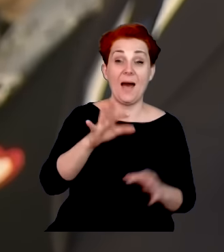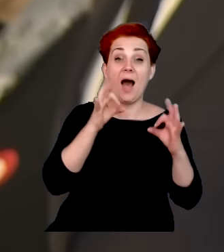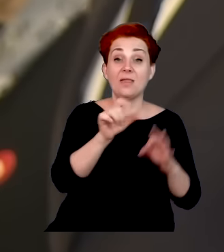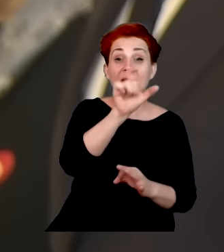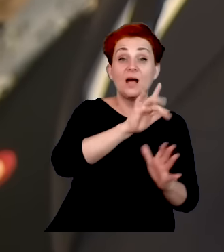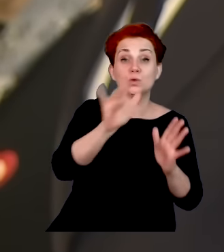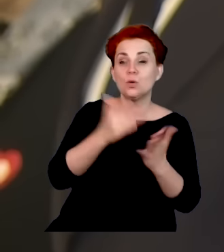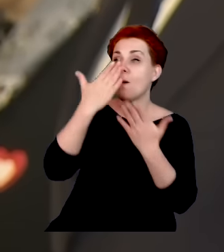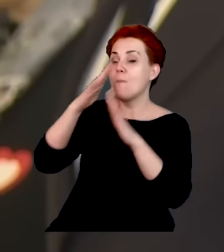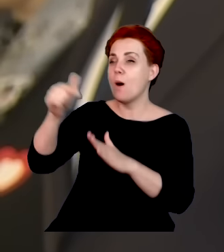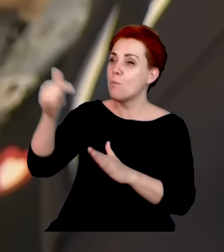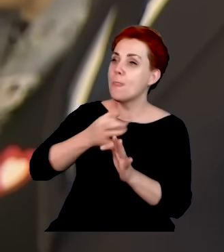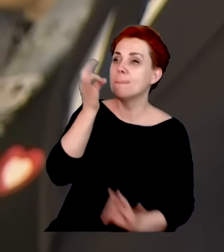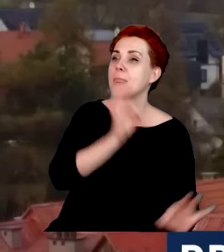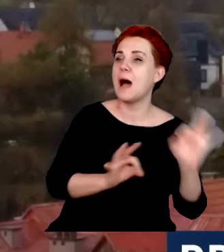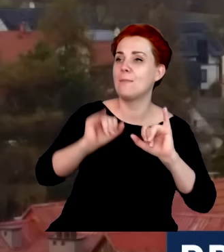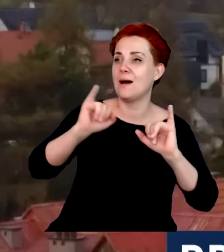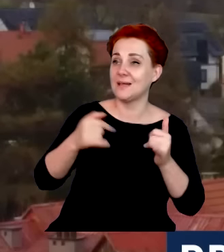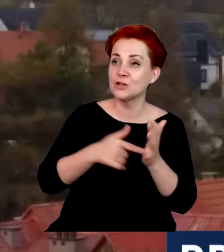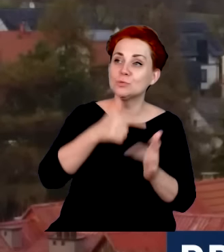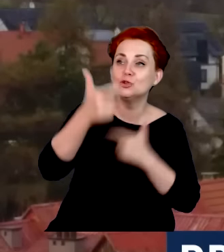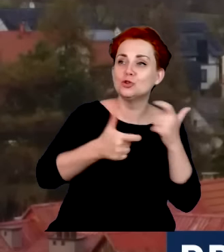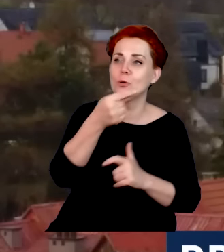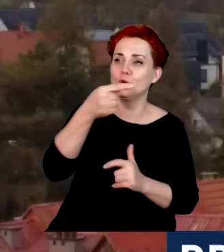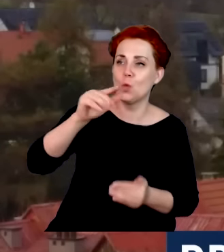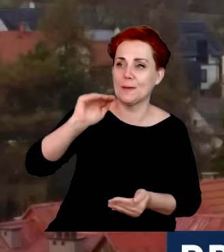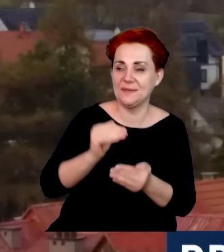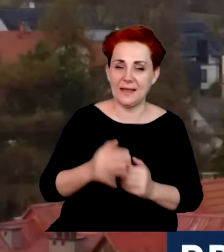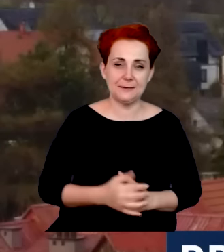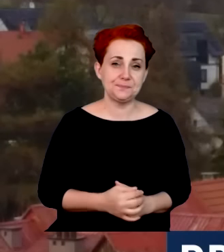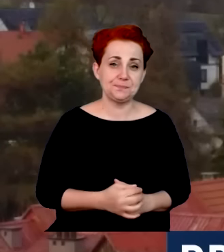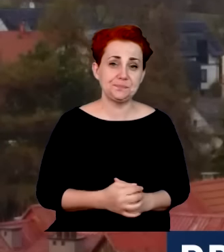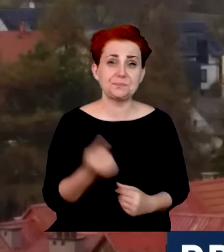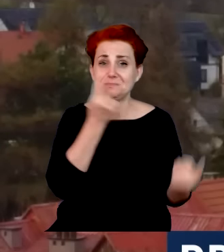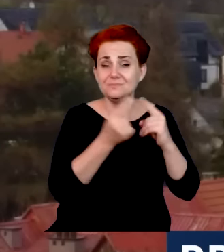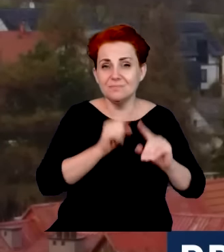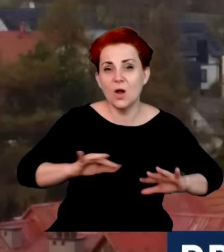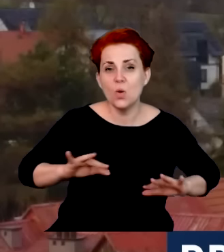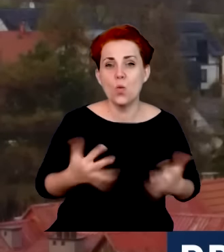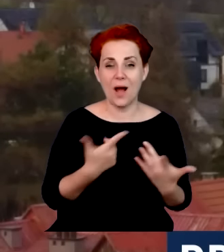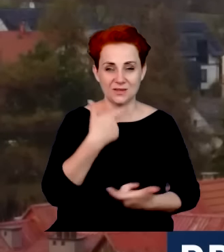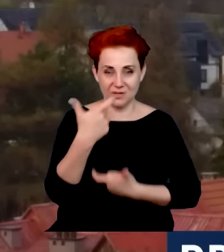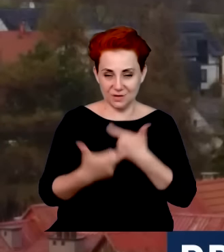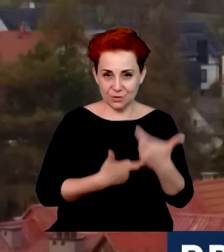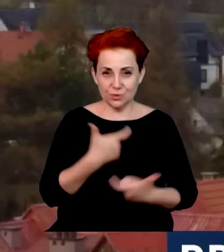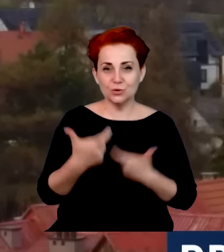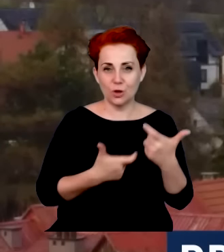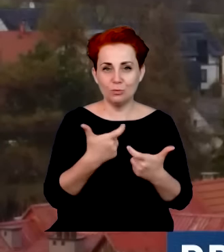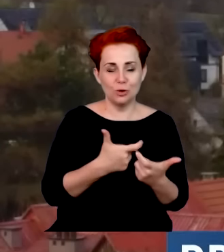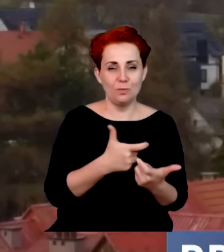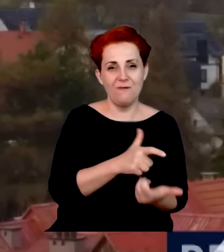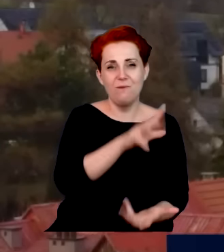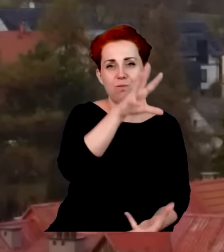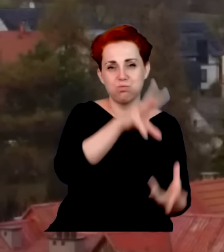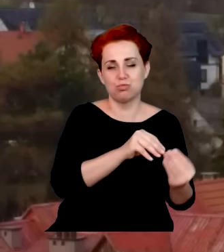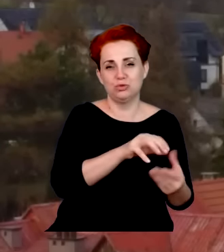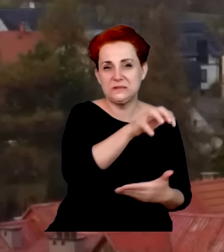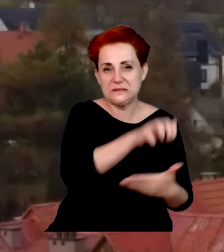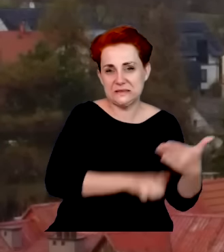które zamierza podjąć, by obniżyć deficyt. Domyślam się, że najprościej będzie tutaj uderzyć w sferę budżetową, czyli